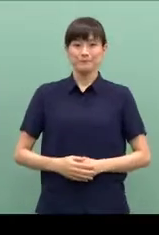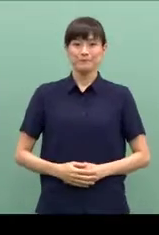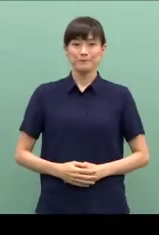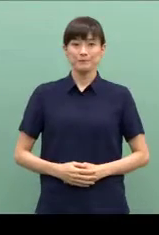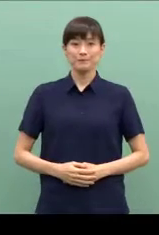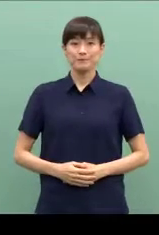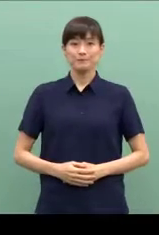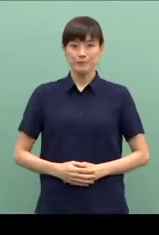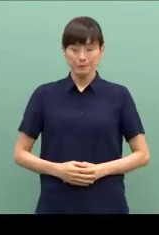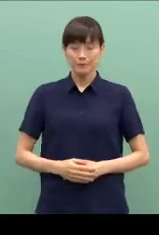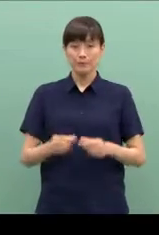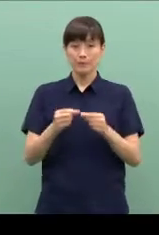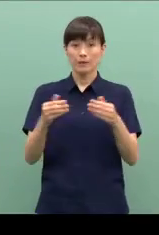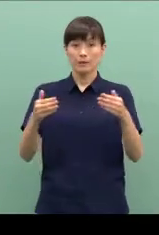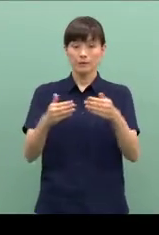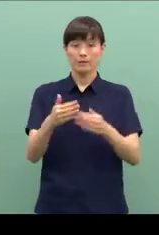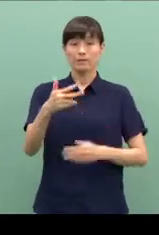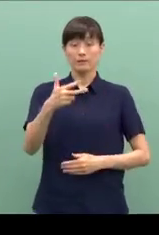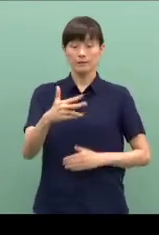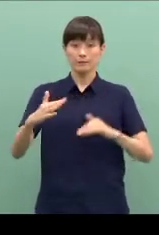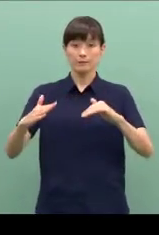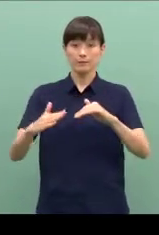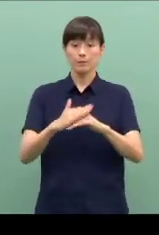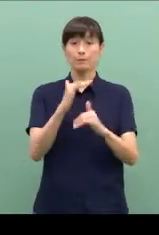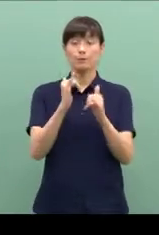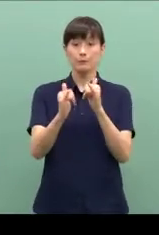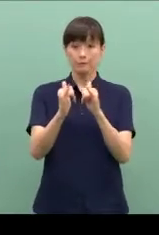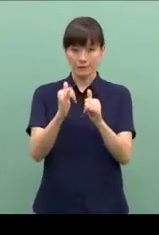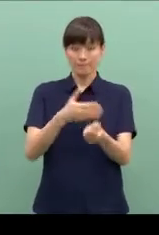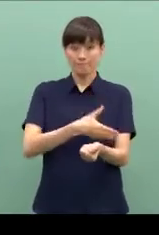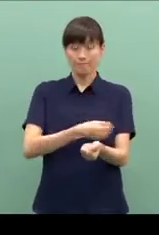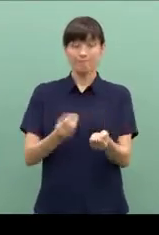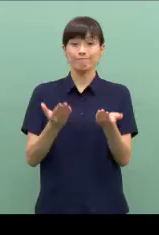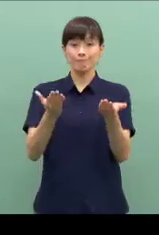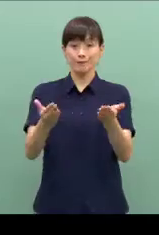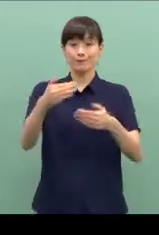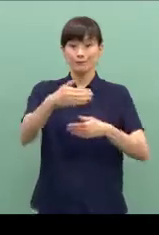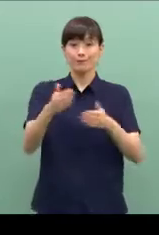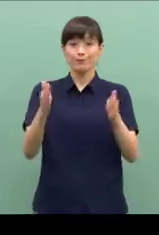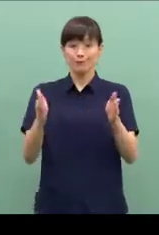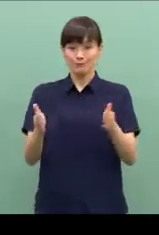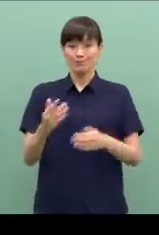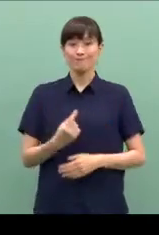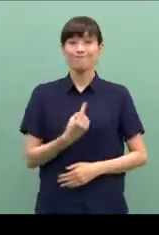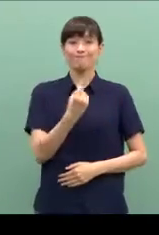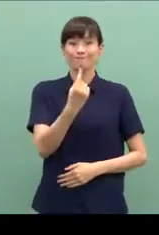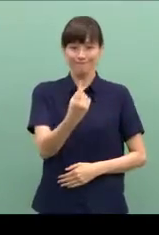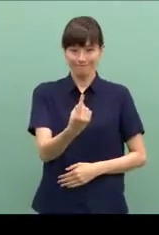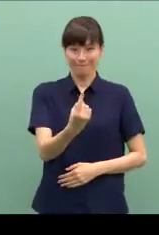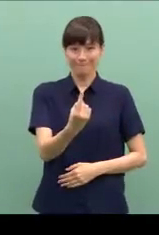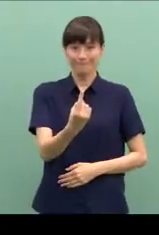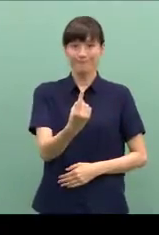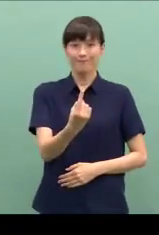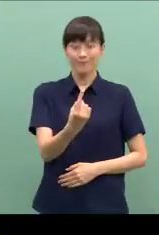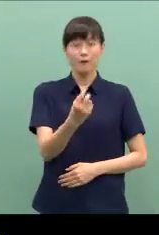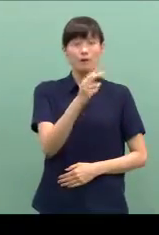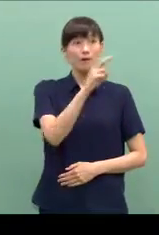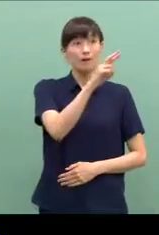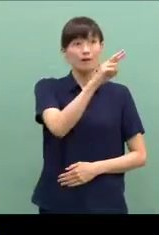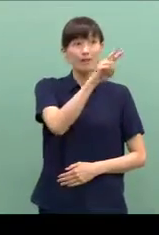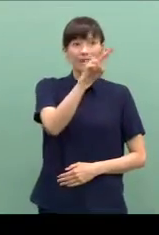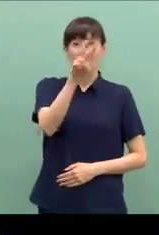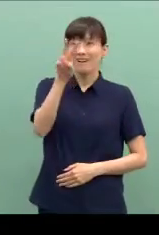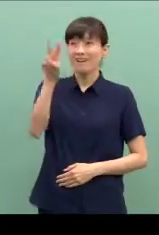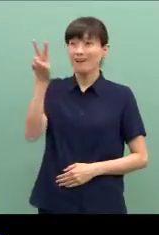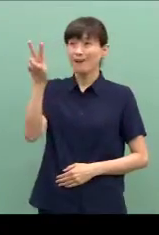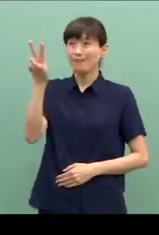ももこです。長崎市浜の町にある献血ルームにやってきました。お邪魔します。あら、